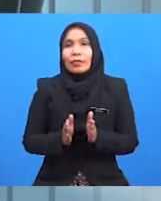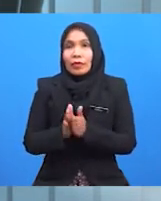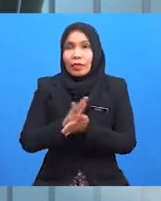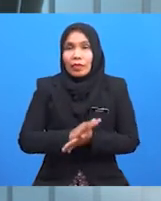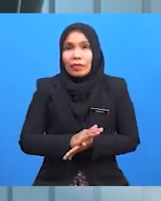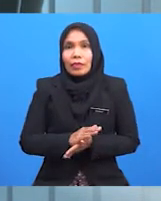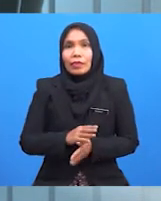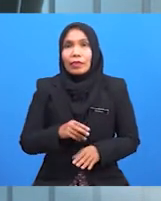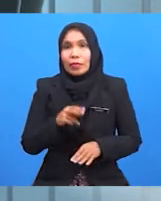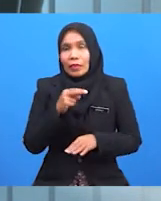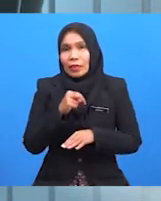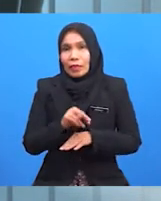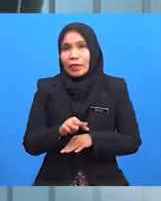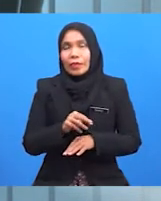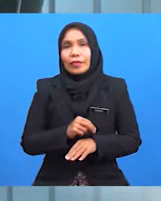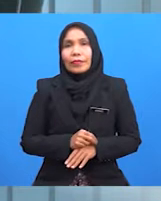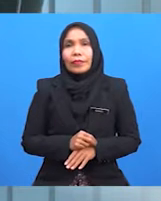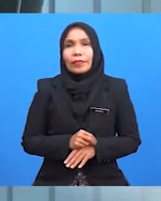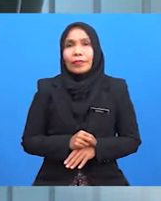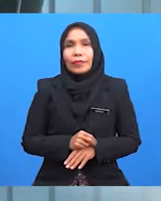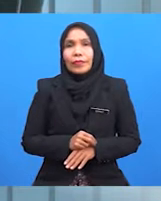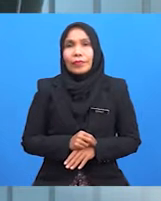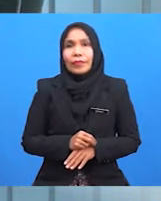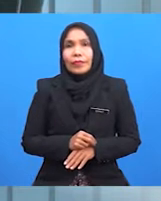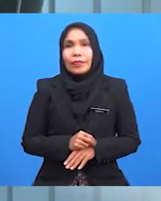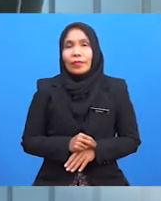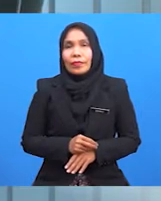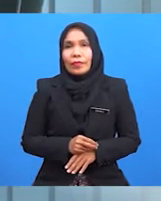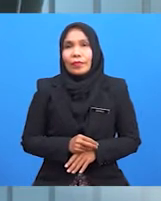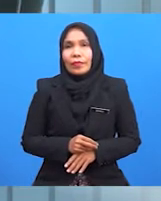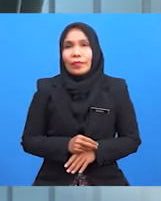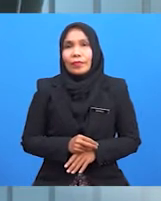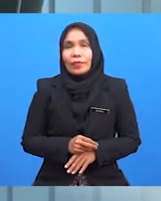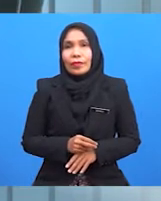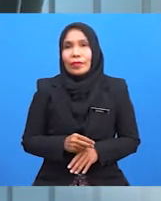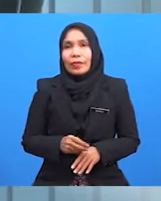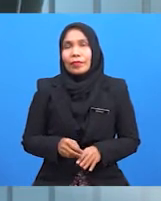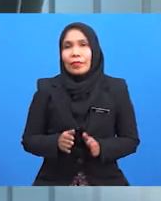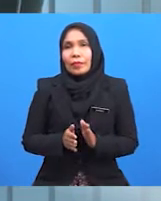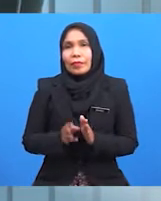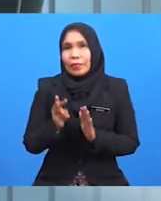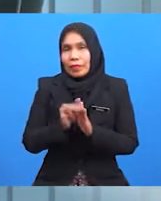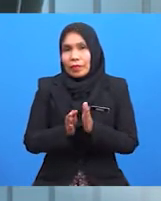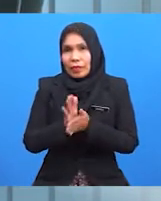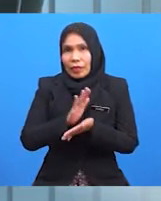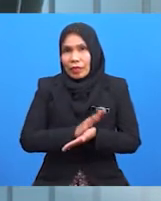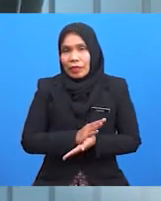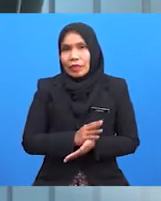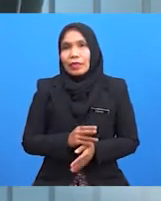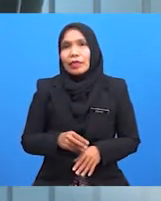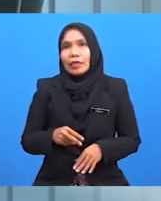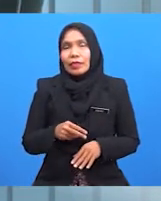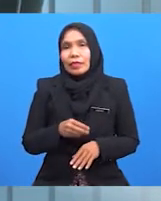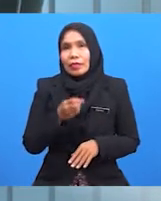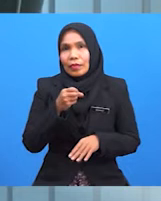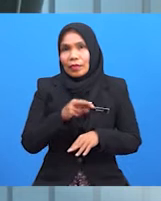institusi kewangan dan perbankan di Malaysia sahaja, malah turut menjadi penasihat kepada kerajaan